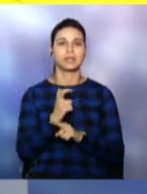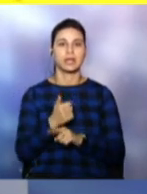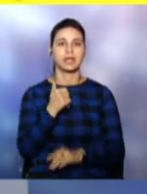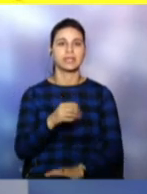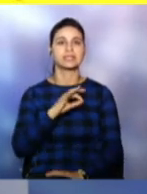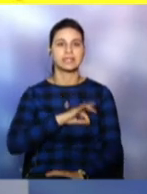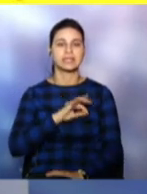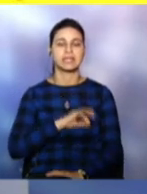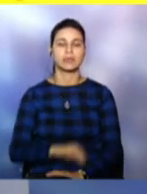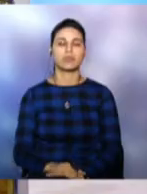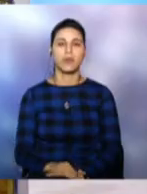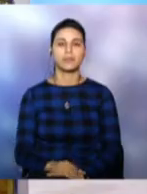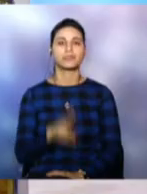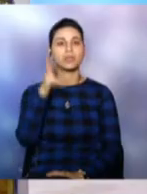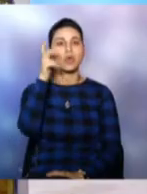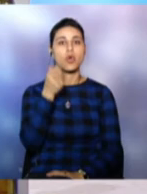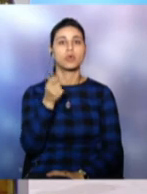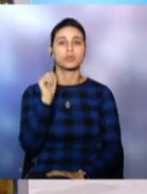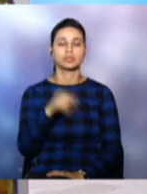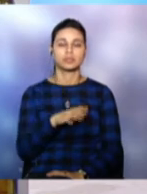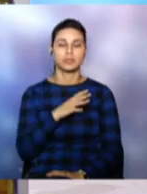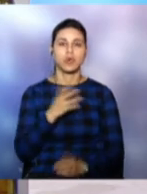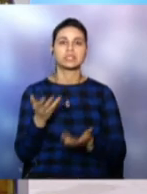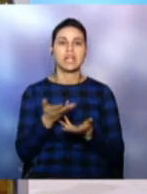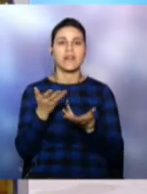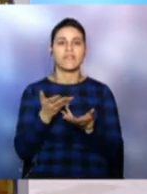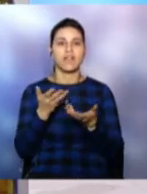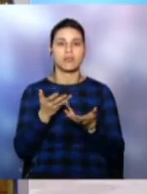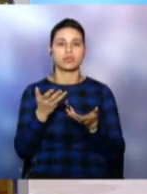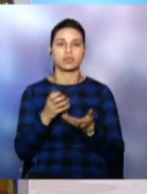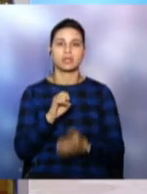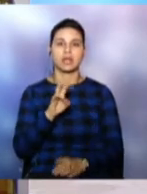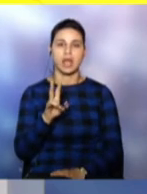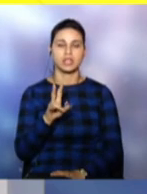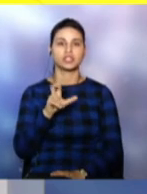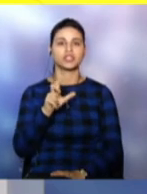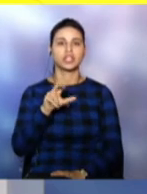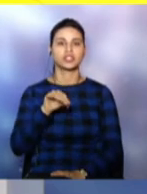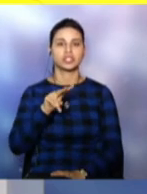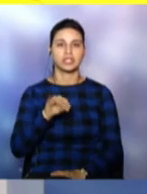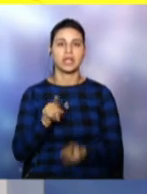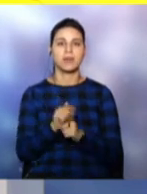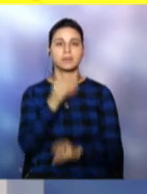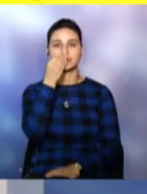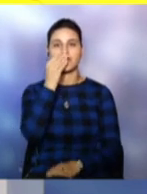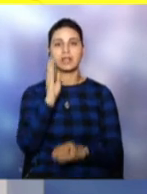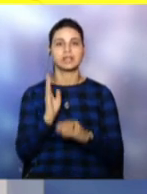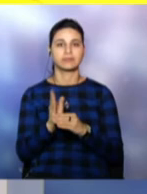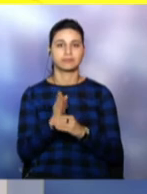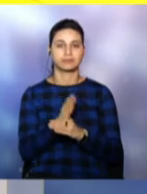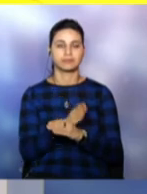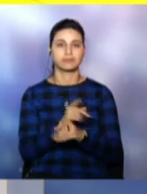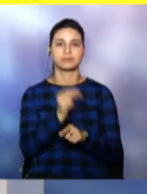სასარგებლოა. რაც შეეხება ხორბალს, ის შეიძლება გამოიყენოთ გაღვივებული სახით ან ჯეჯილი, როგორც მწვანილი დავჭრათ